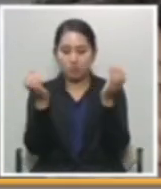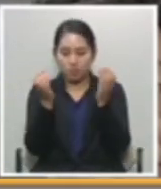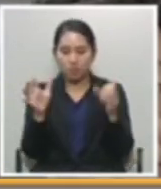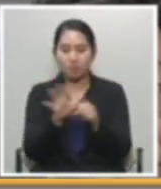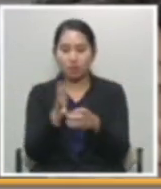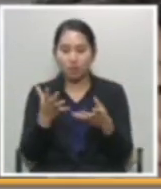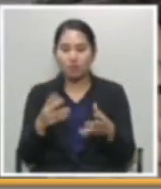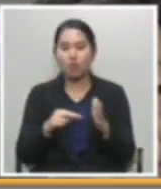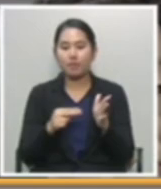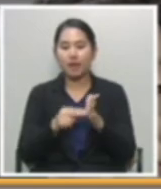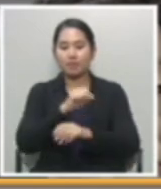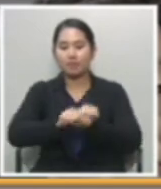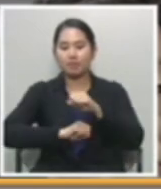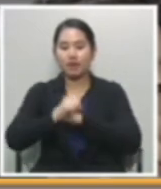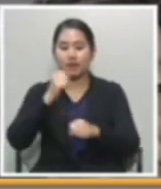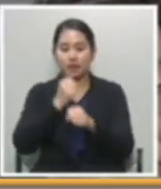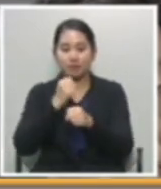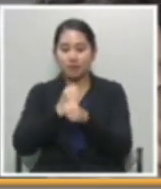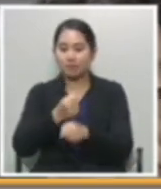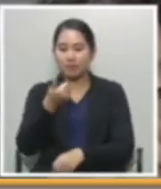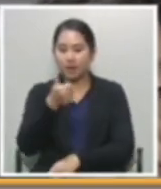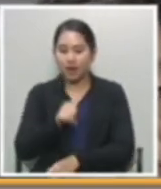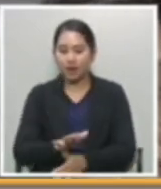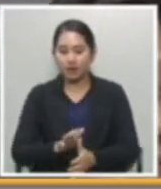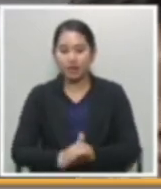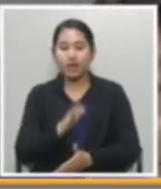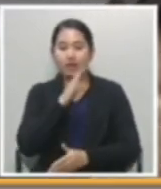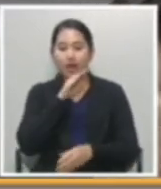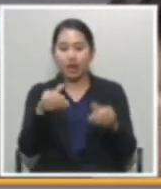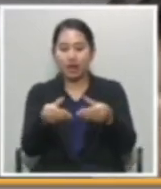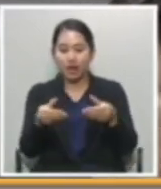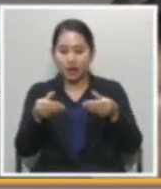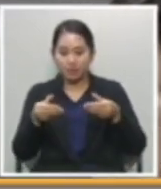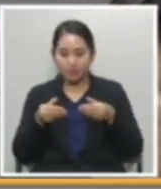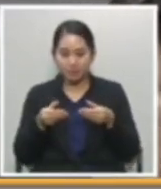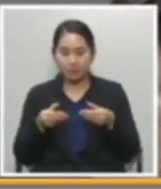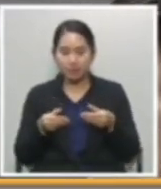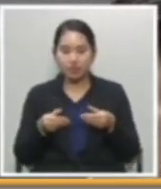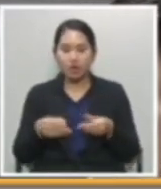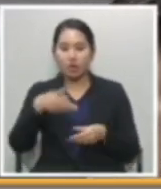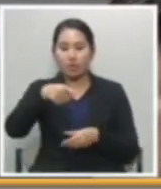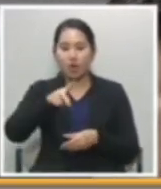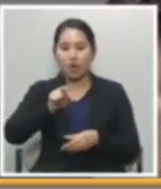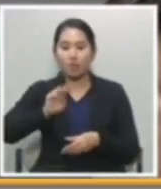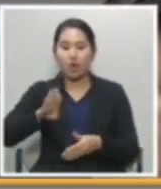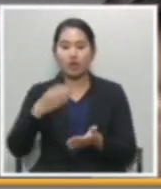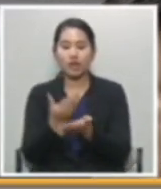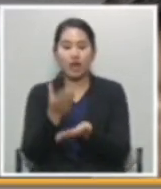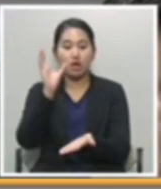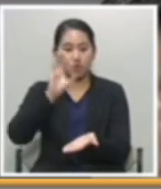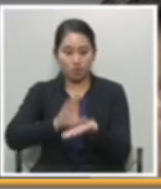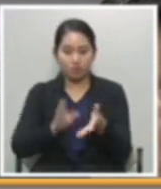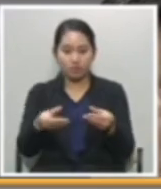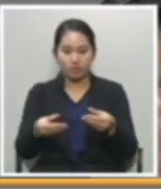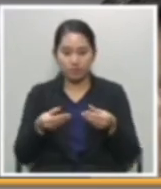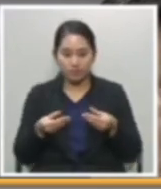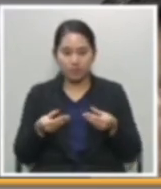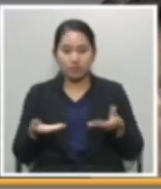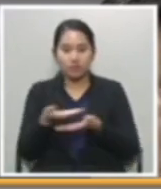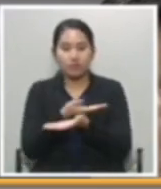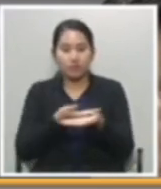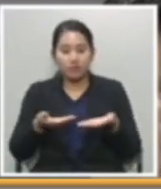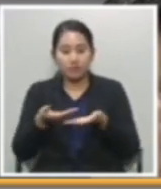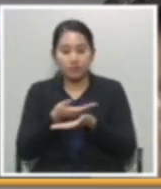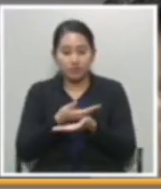น้าที่ไม่ได้แล้วท่านไปรับร่างพรบ.งบประมาณเนี่ยนะฮะเข้ามา